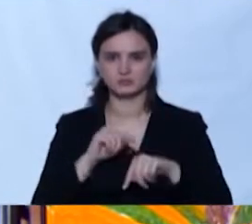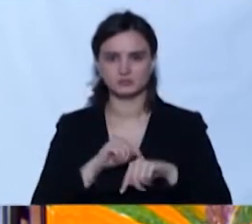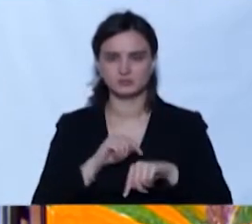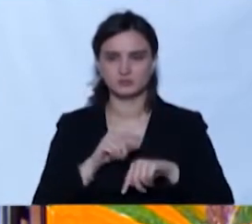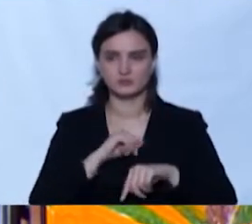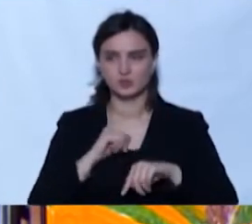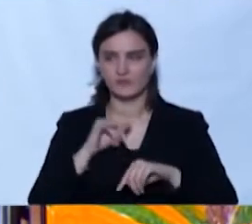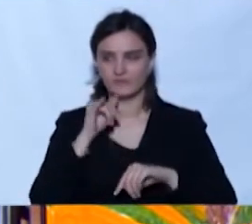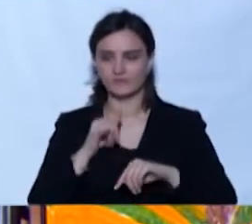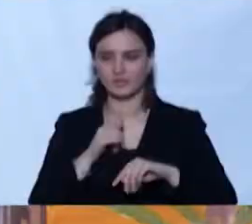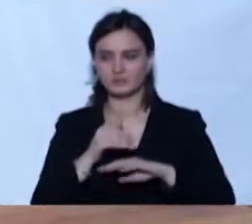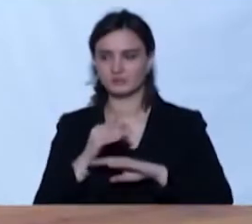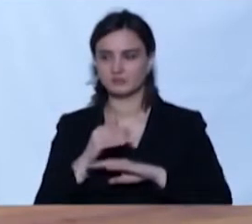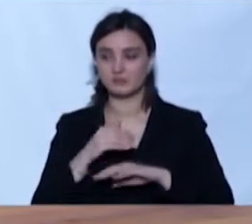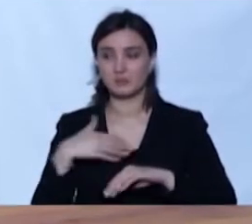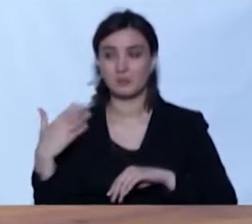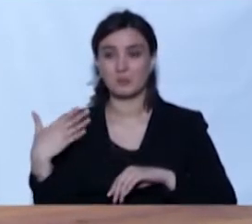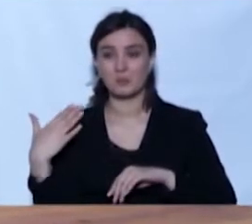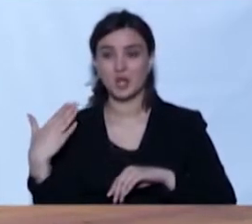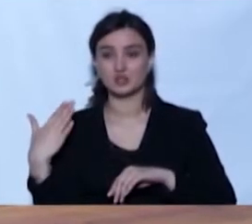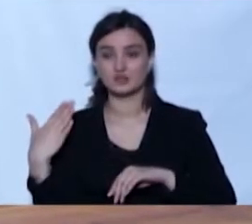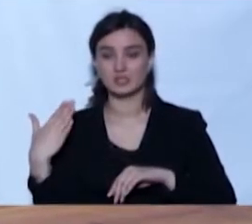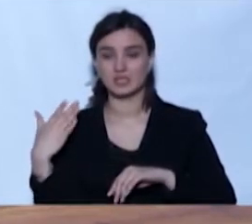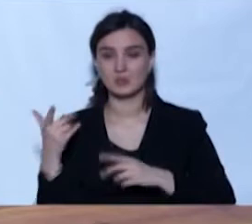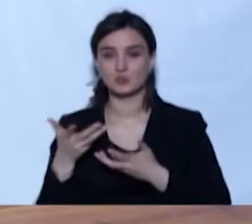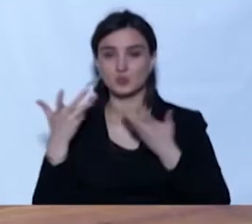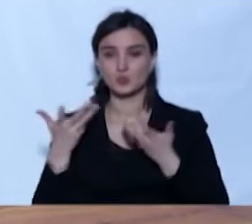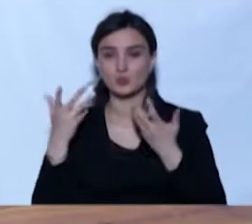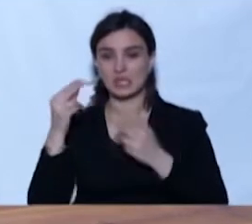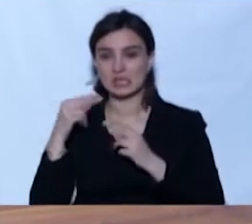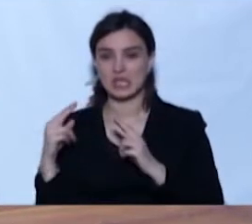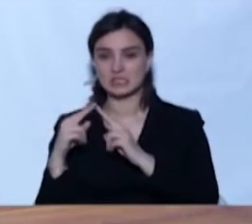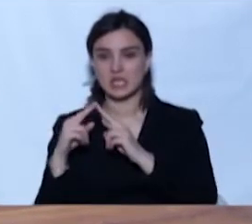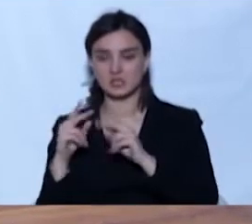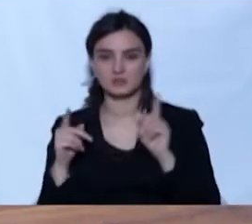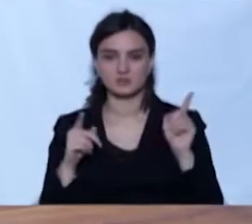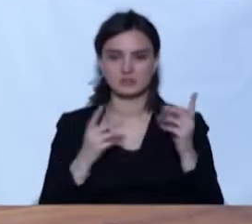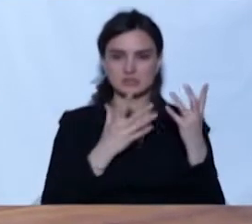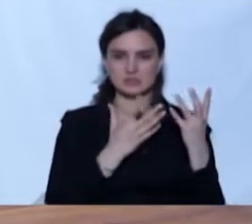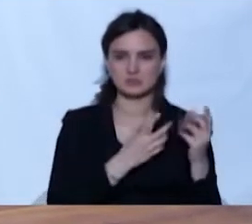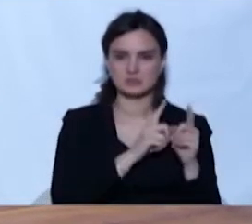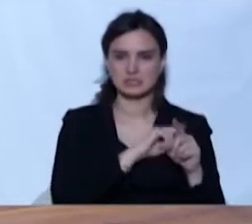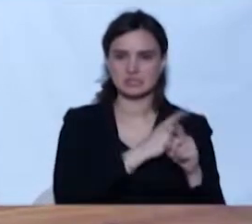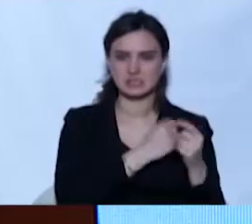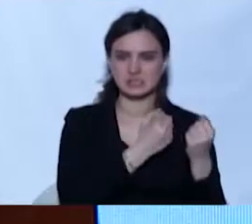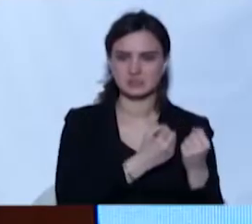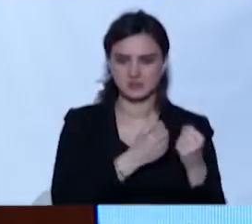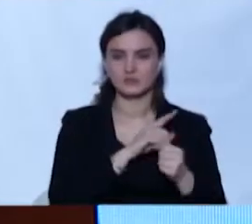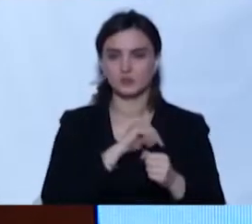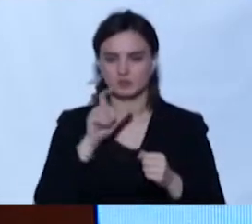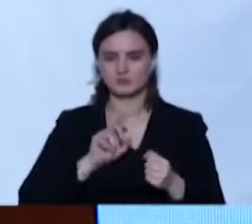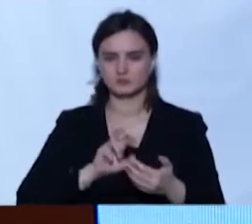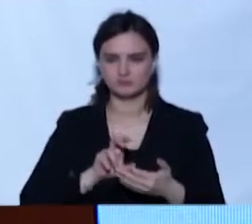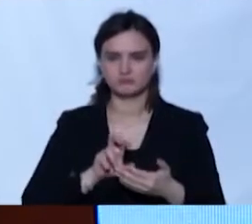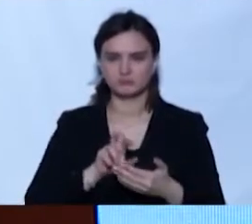მარჯვნივ მდგარი მსუბუქი ნიკე აფთეროსის ტაძარი. ცხადი ამის შემდეგ ადამიანი გადის პროპილეებს და ხვდება